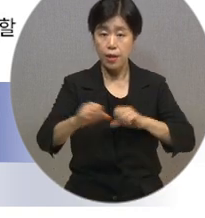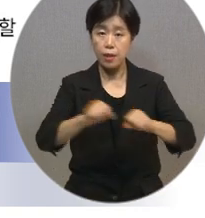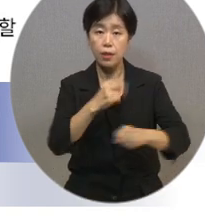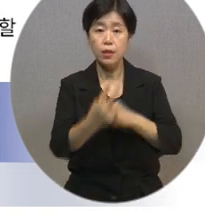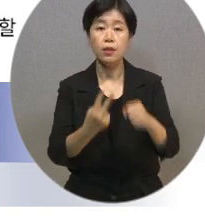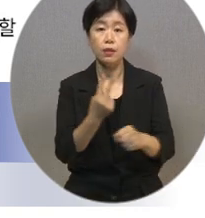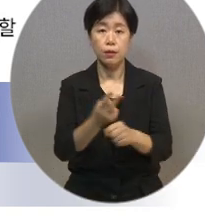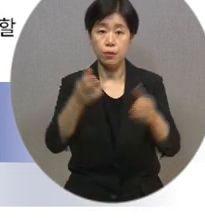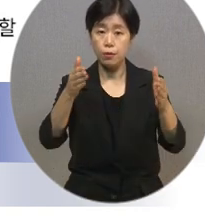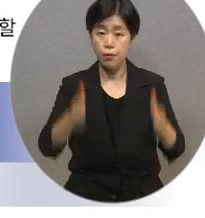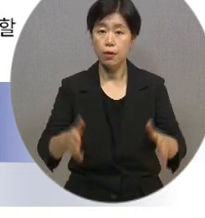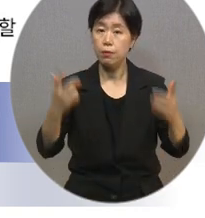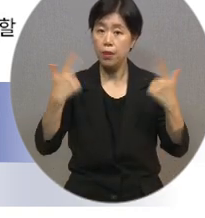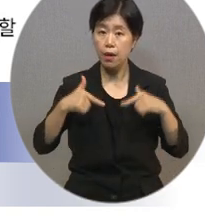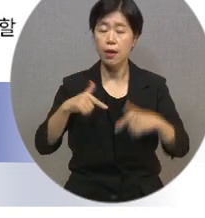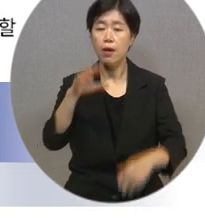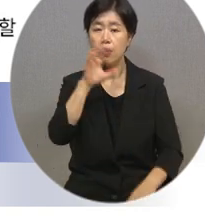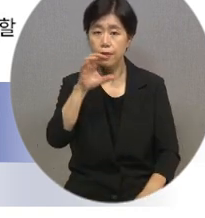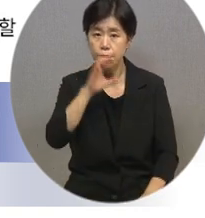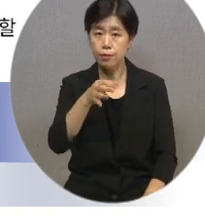중 매월 연습비용